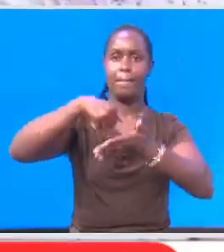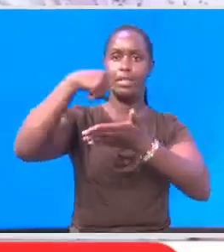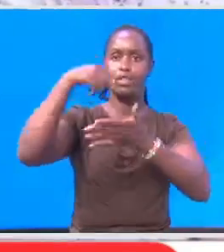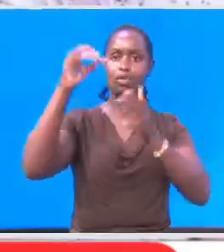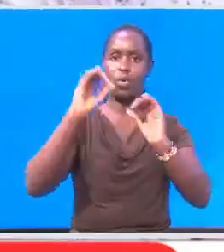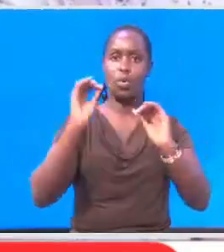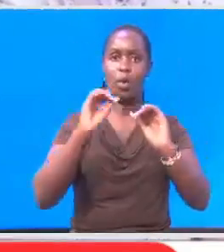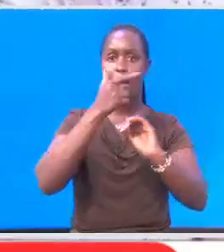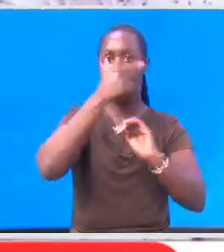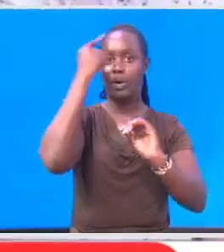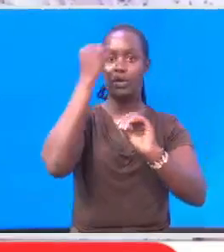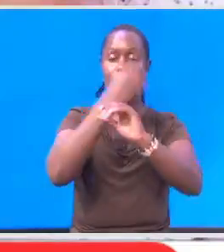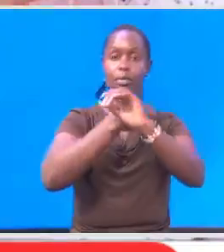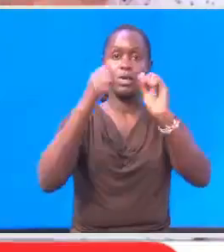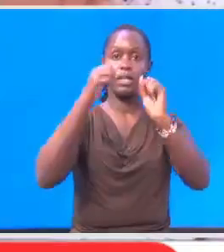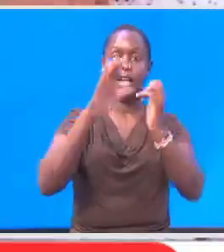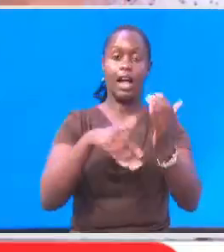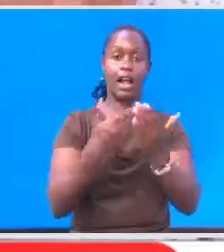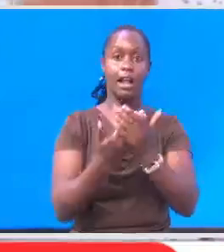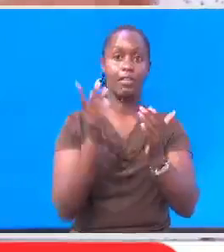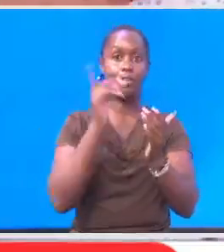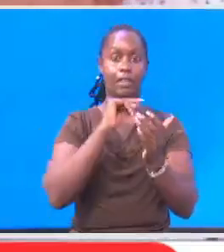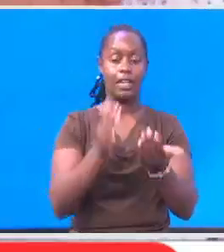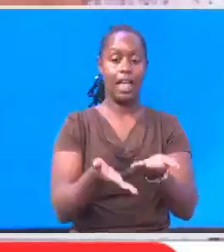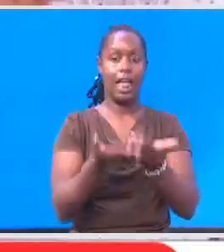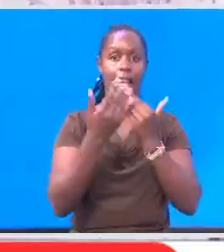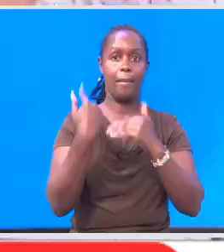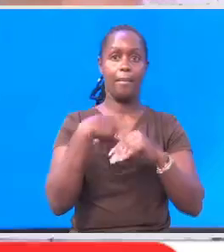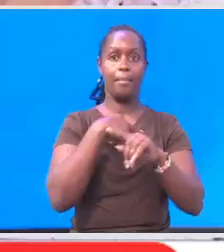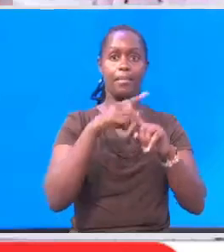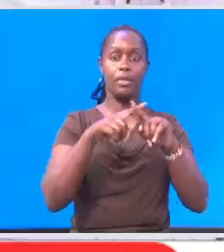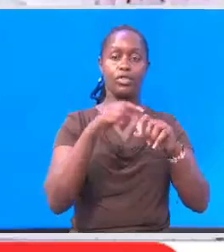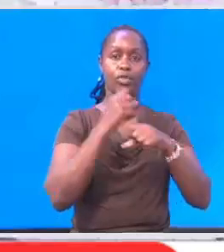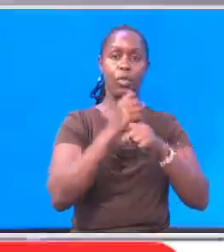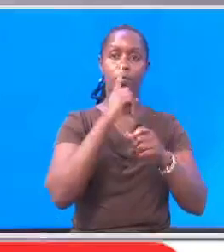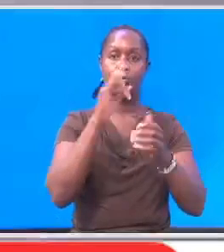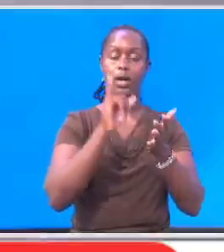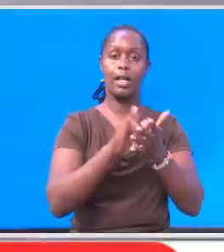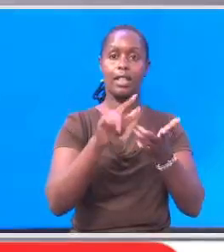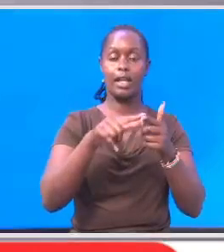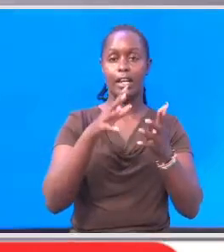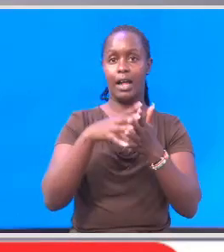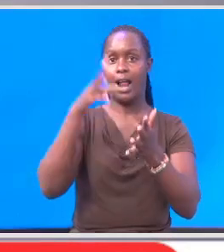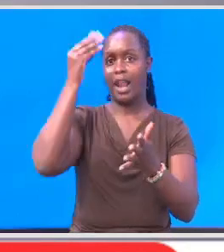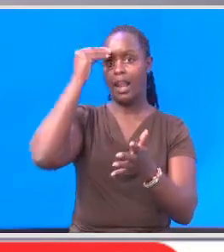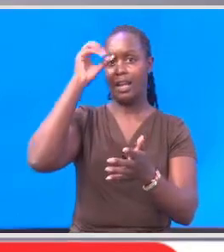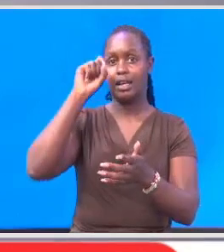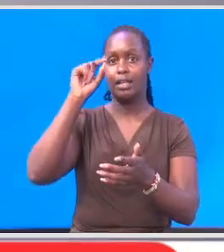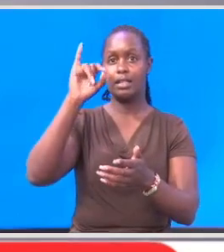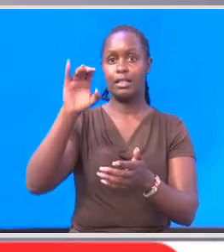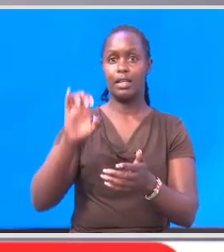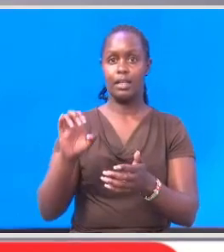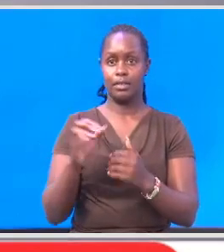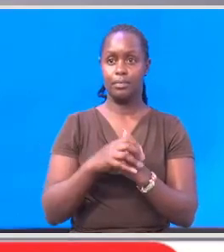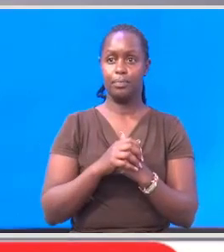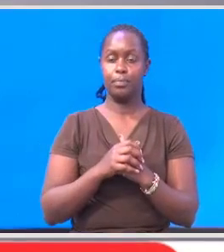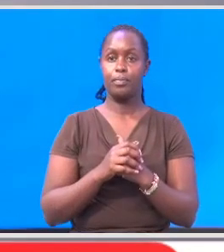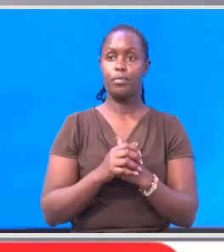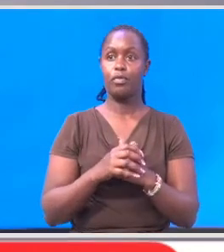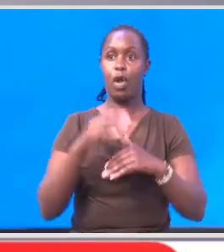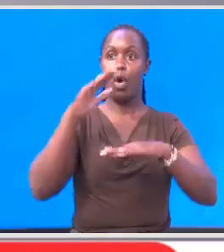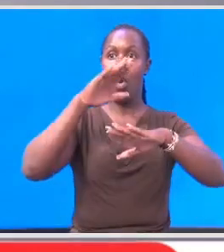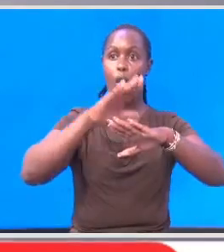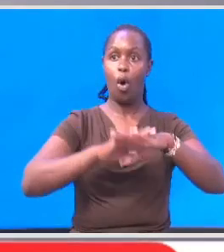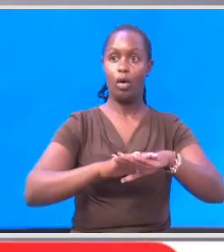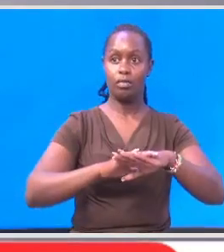rais umefika, utaweza kutusaidia na kuequip ile landing site ambayo iko ndani. Siku ya Ijumaa rais anatarajiwa kuhudhuria mkutano wa